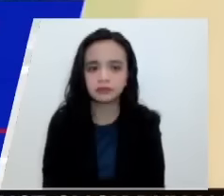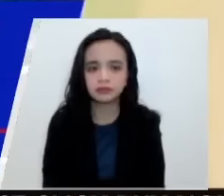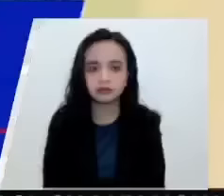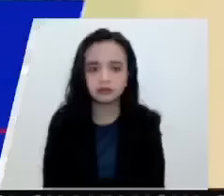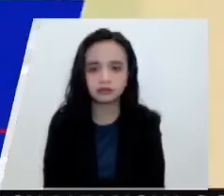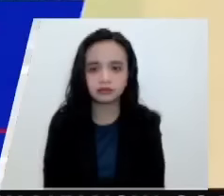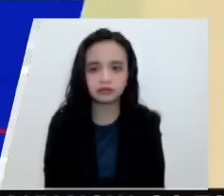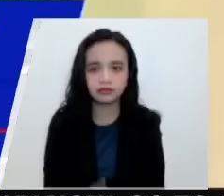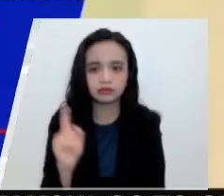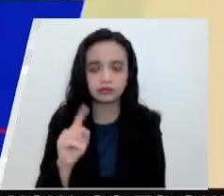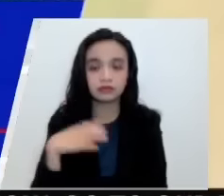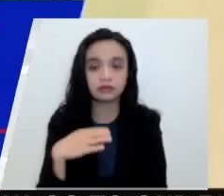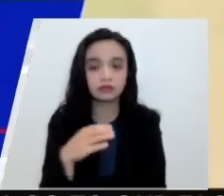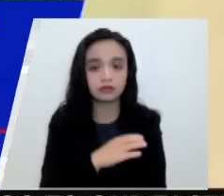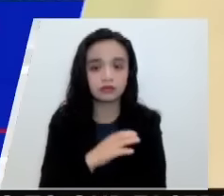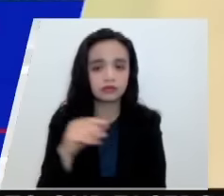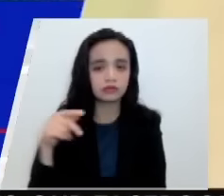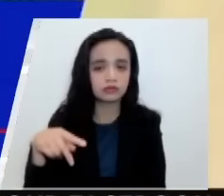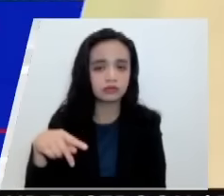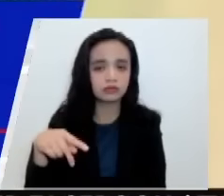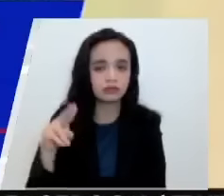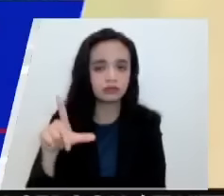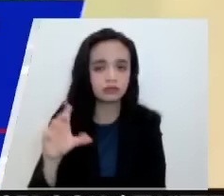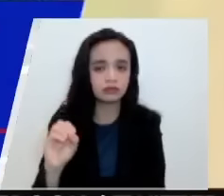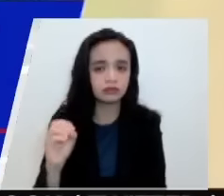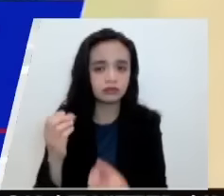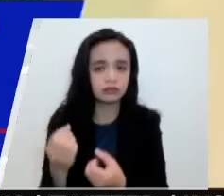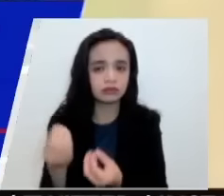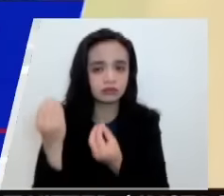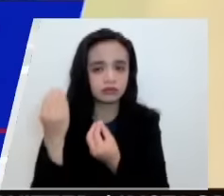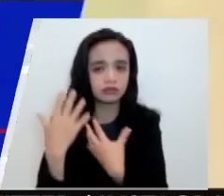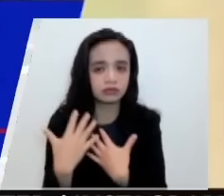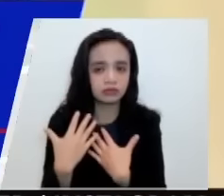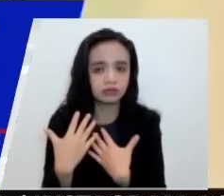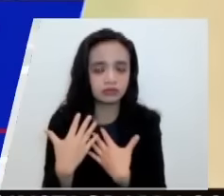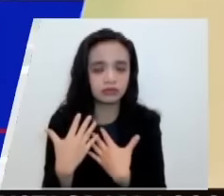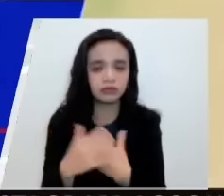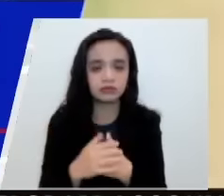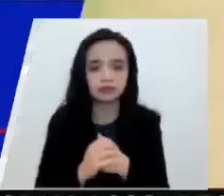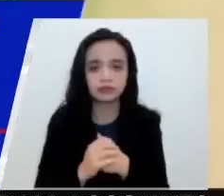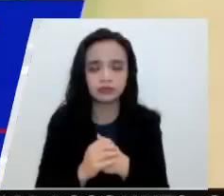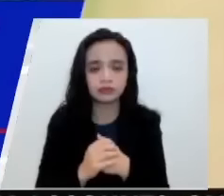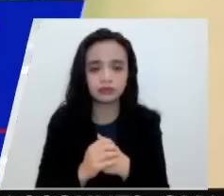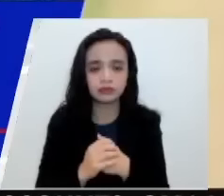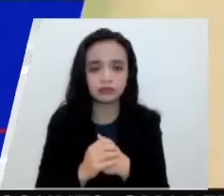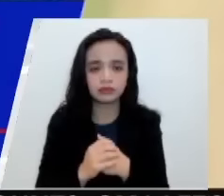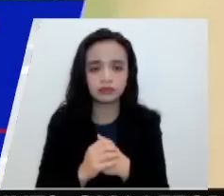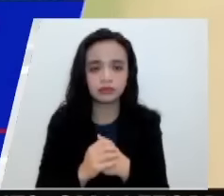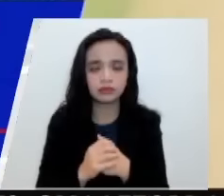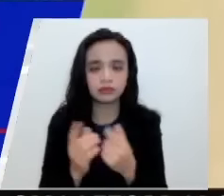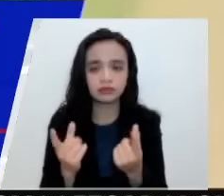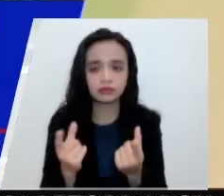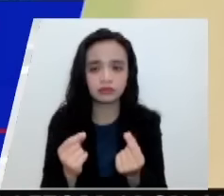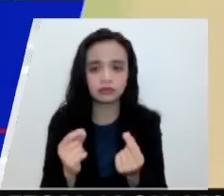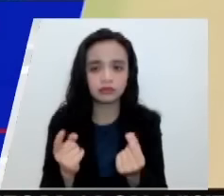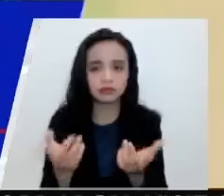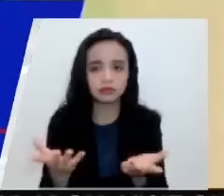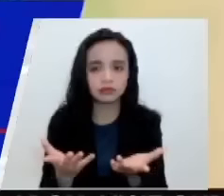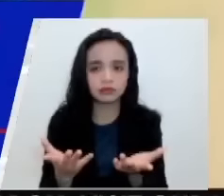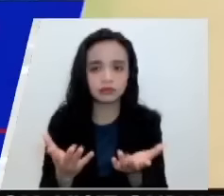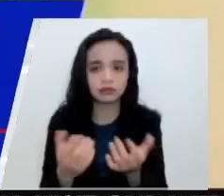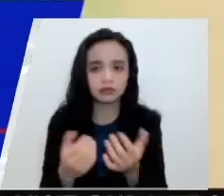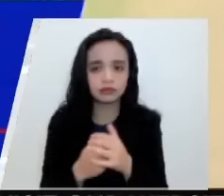sila at sila magagal. Basi, di sila magagal sa sunod na eleksyon.